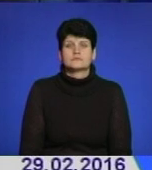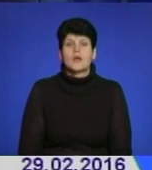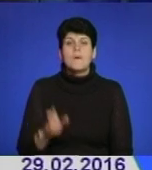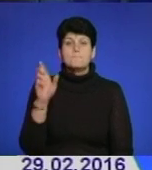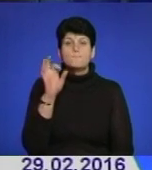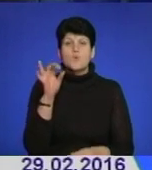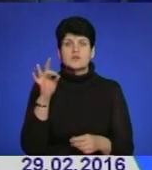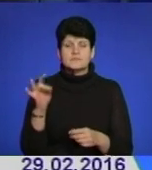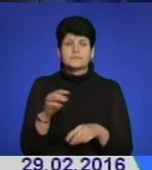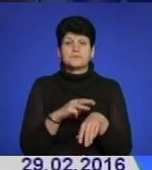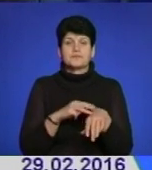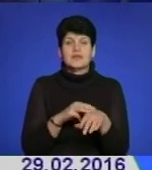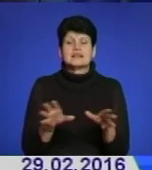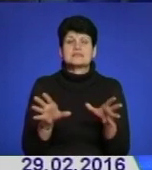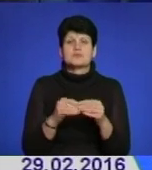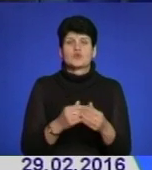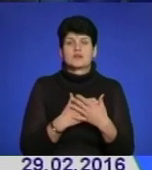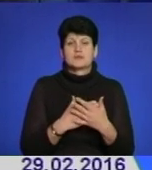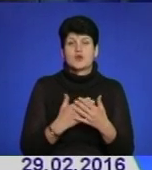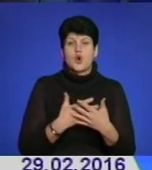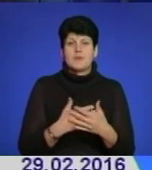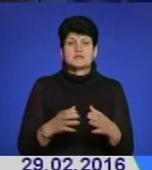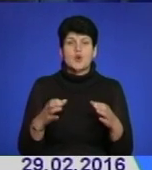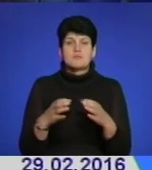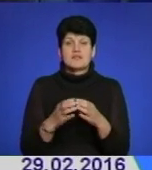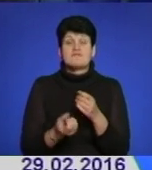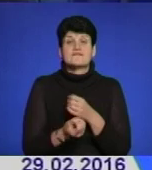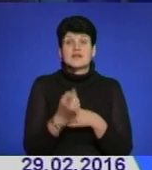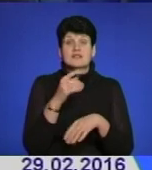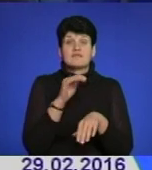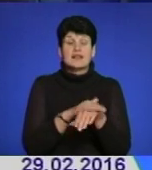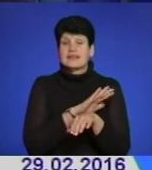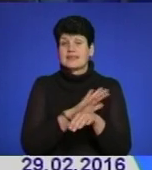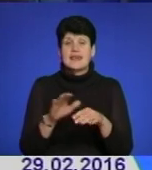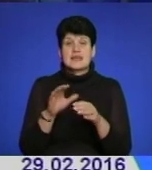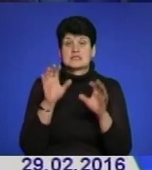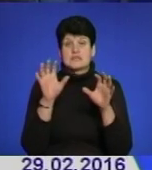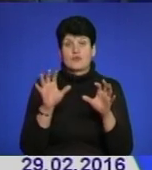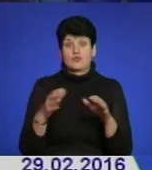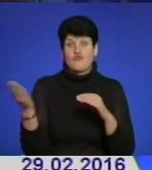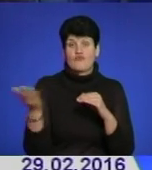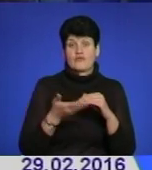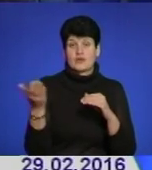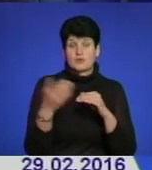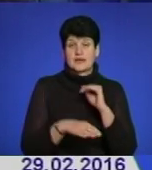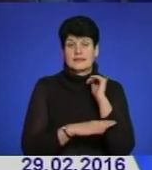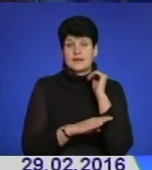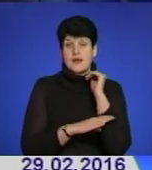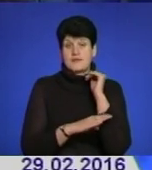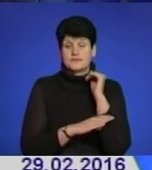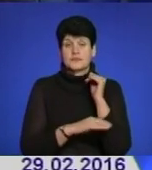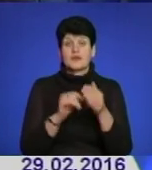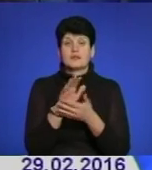Борщівські правоохоронці спільно з активістами громадських об'єднань виявили факт незаконної порубки дерев. Детальніше про це у сюжеті